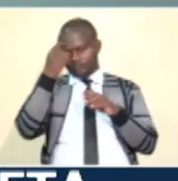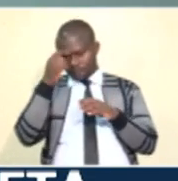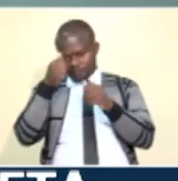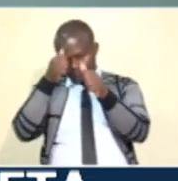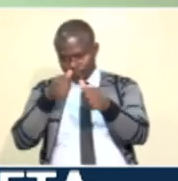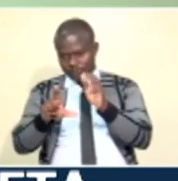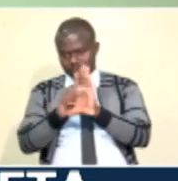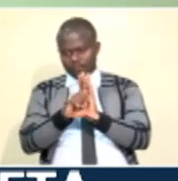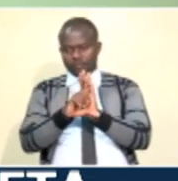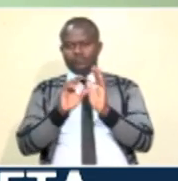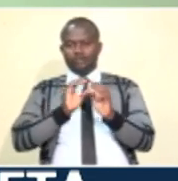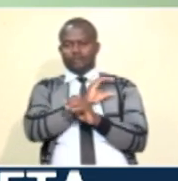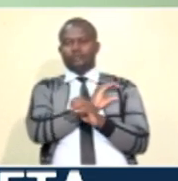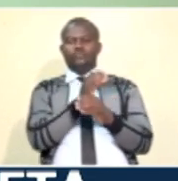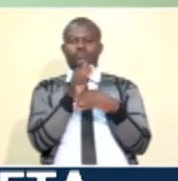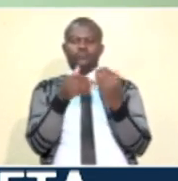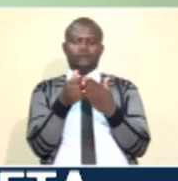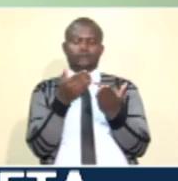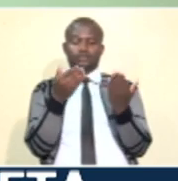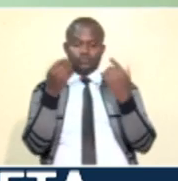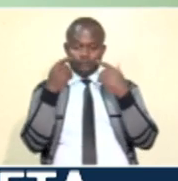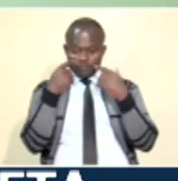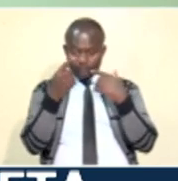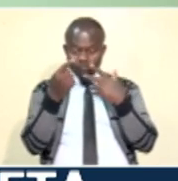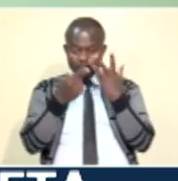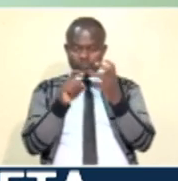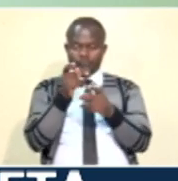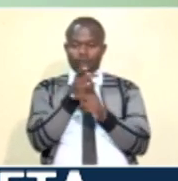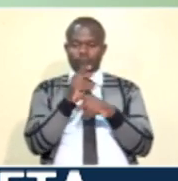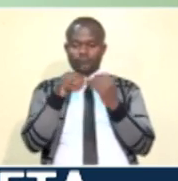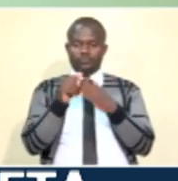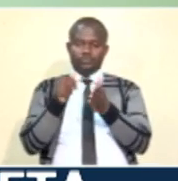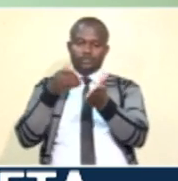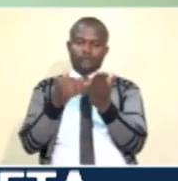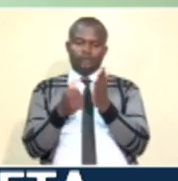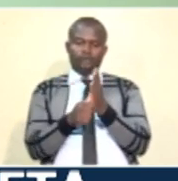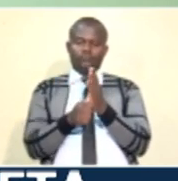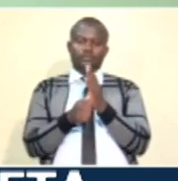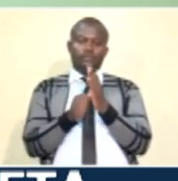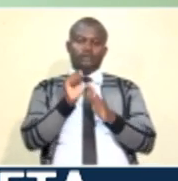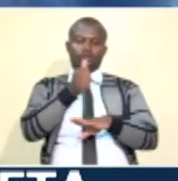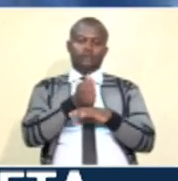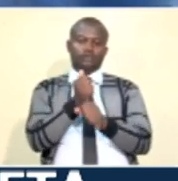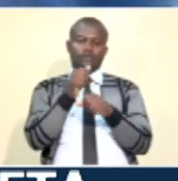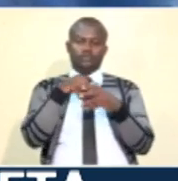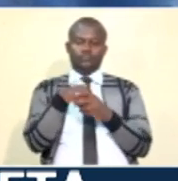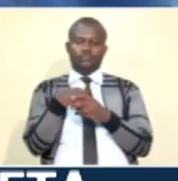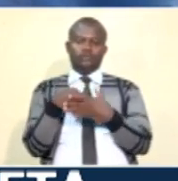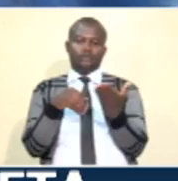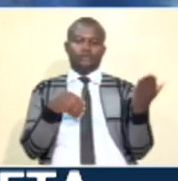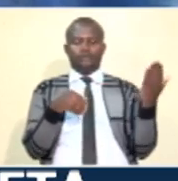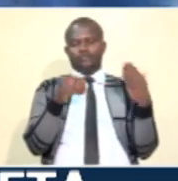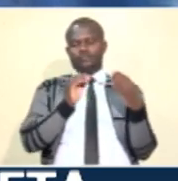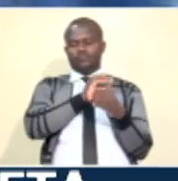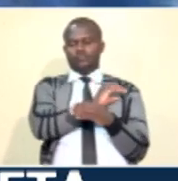igendera ku mategeko, Komisiyo y'Inteko isanga hari ibikwiye kwitabwaho mu gukurikirana ibibazo byo gushyira abakozi mu myanya. Iyi